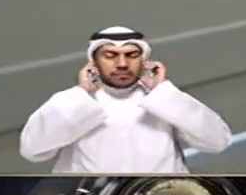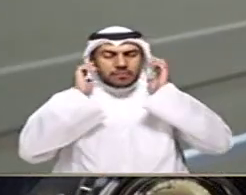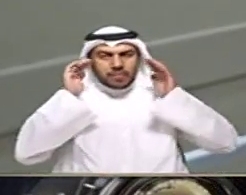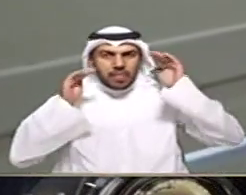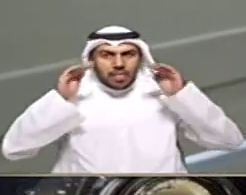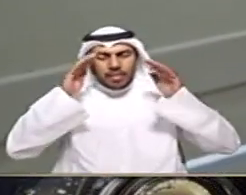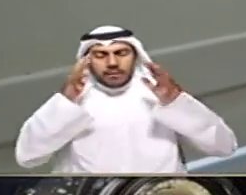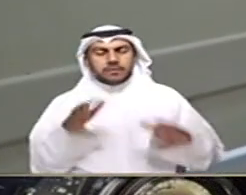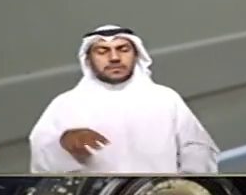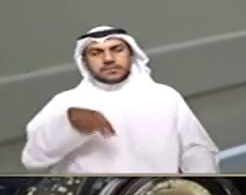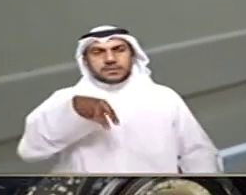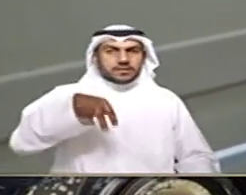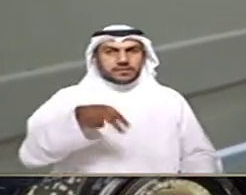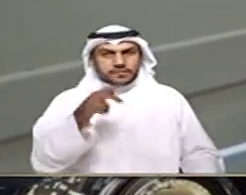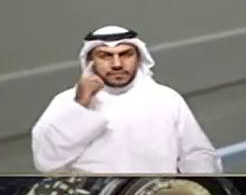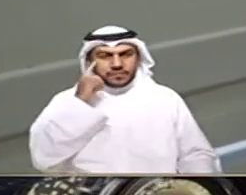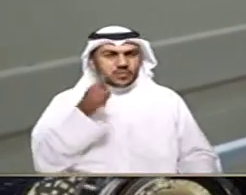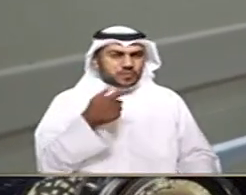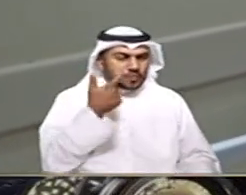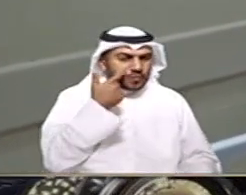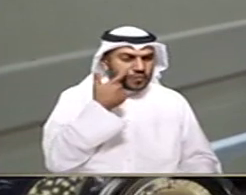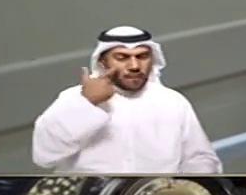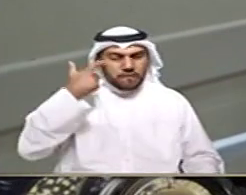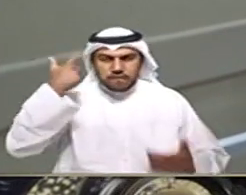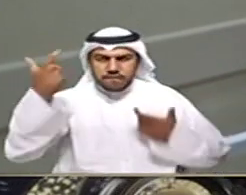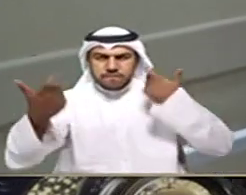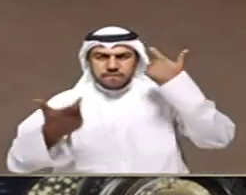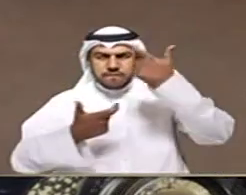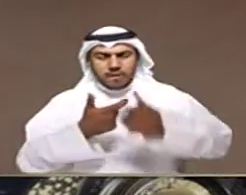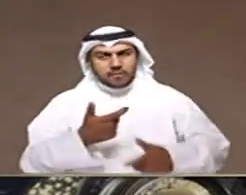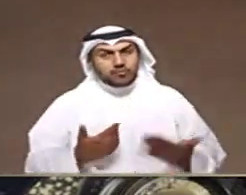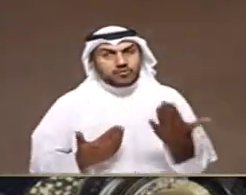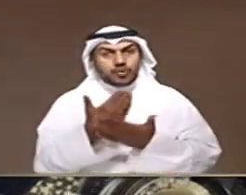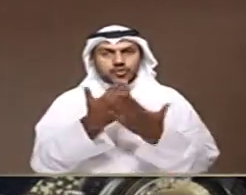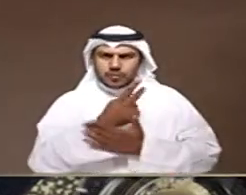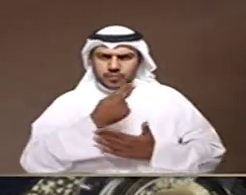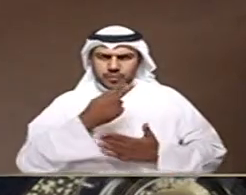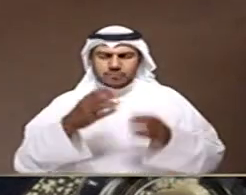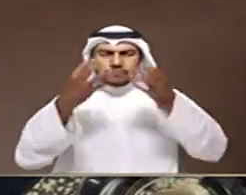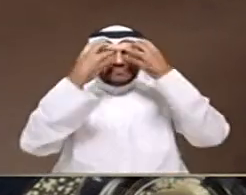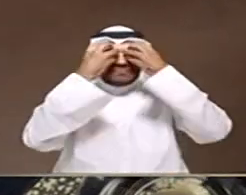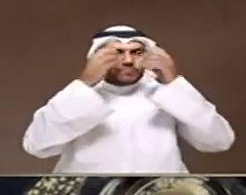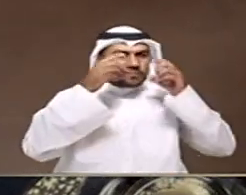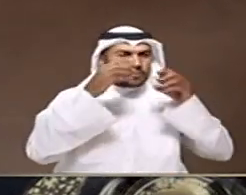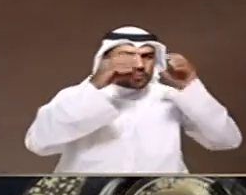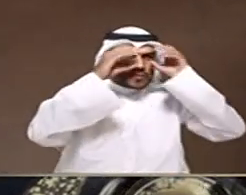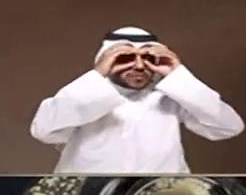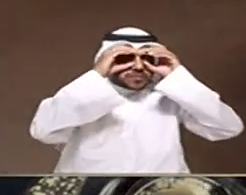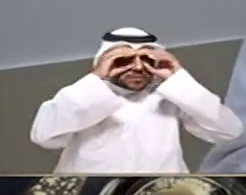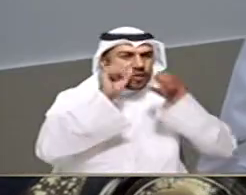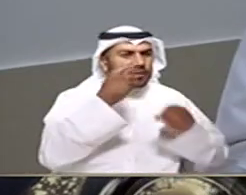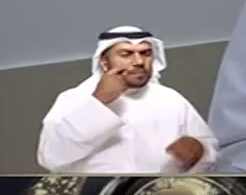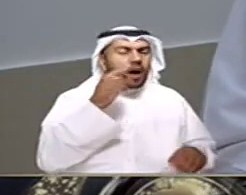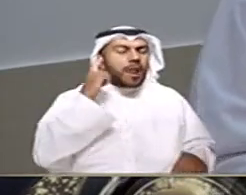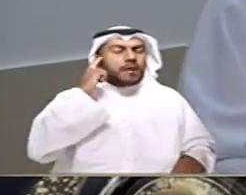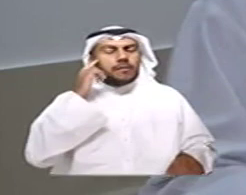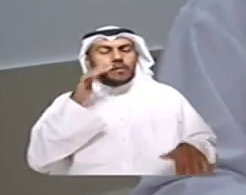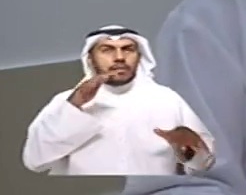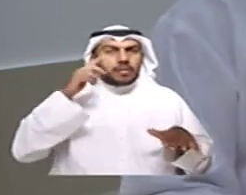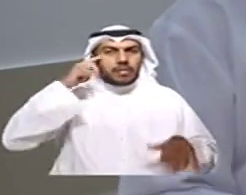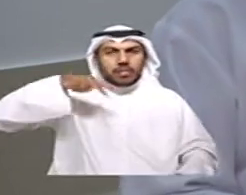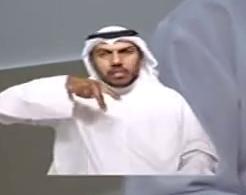عن كثب طريقة العمل بها من خلال أجهزة متطورة. قسم الاتزان، ودي من